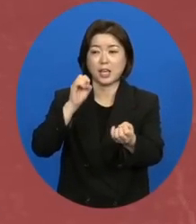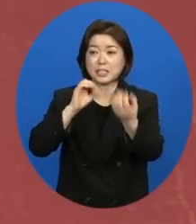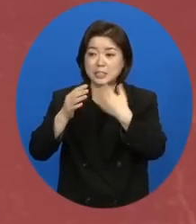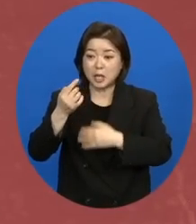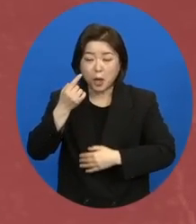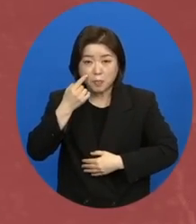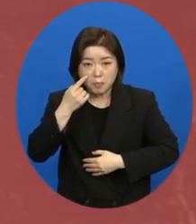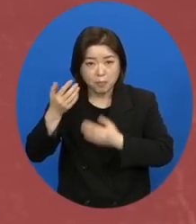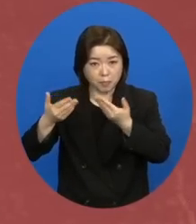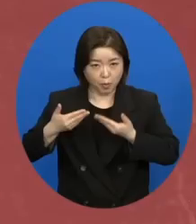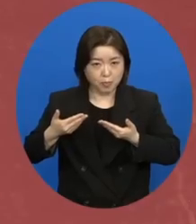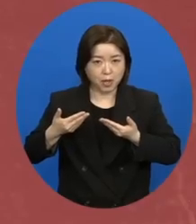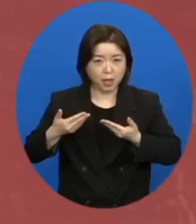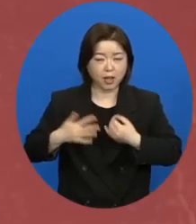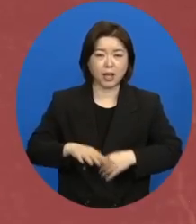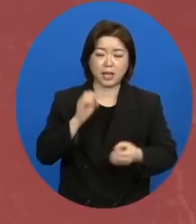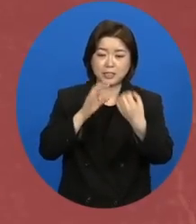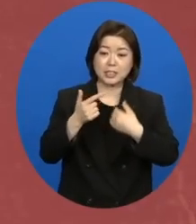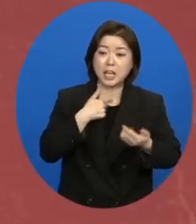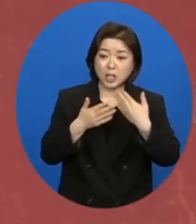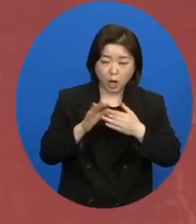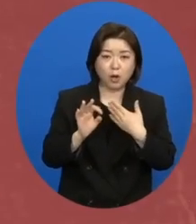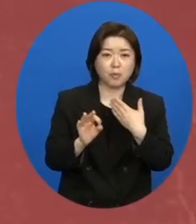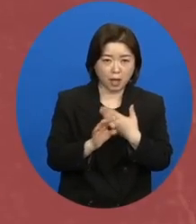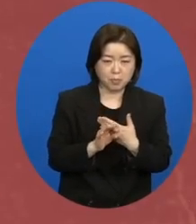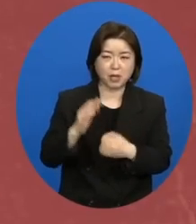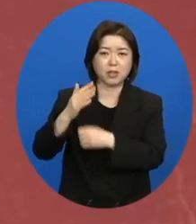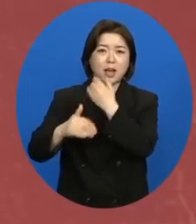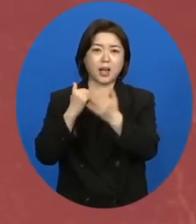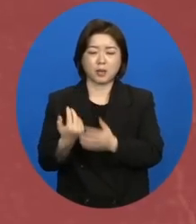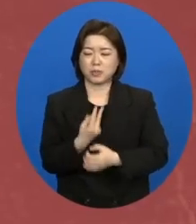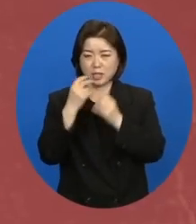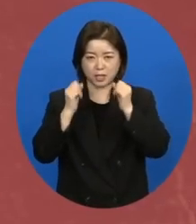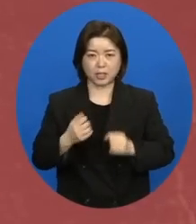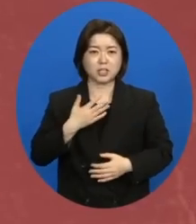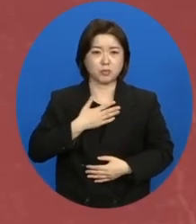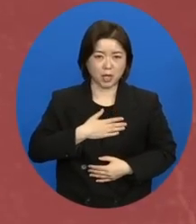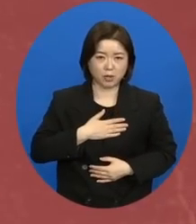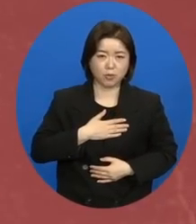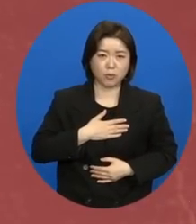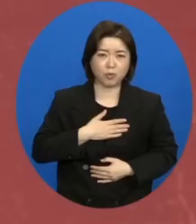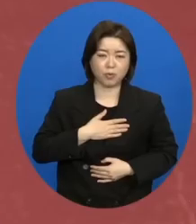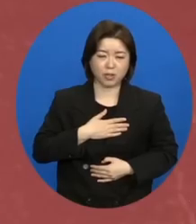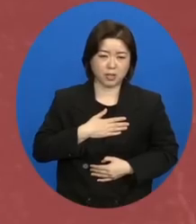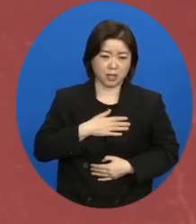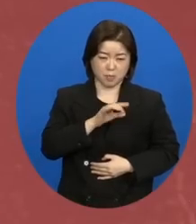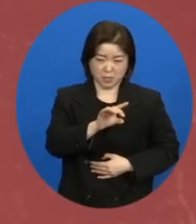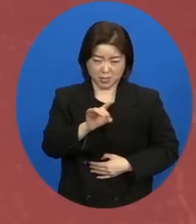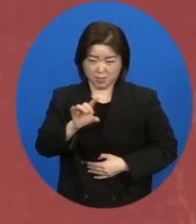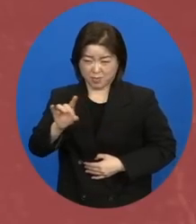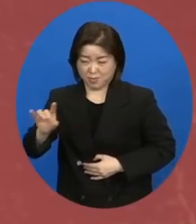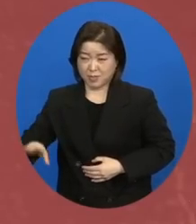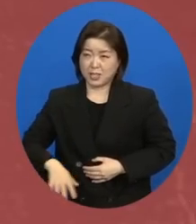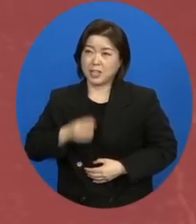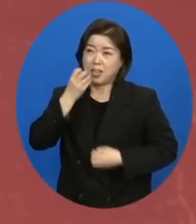보면 응답을 경험해야지 하나님이 살아계심을 알면서 사사건건 얘기할 수 있어요.